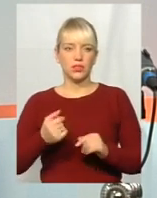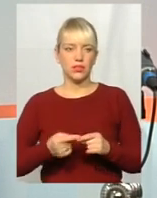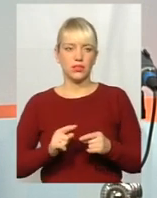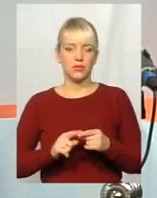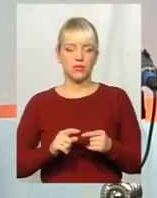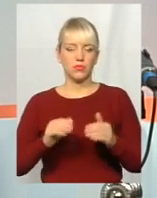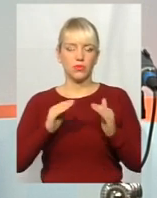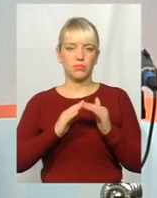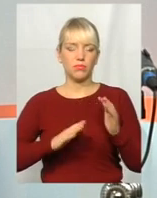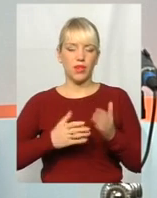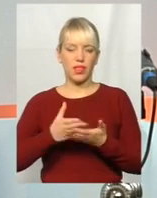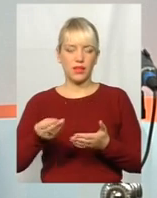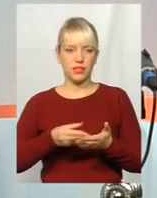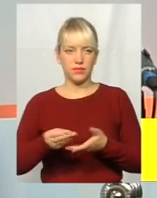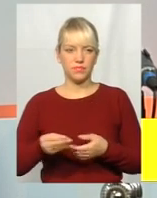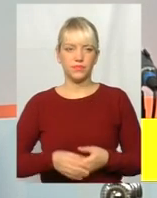плати по-простому.